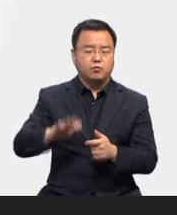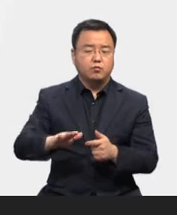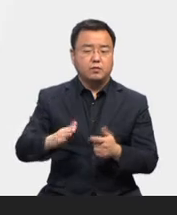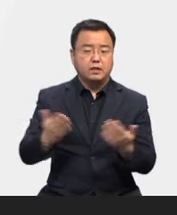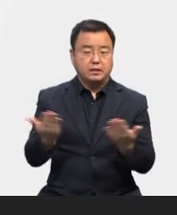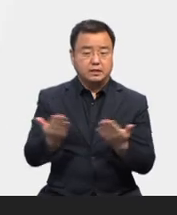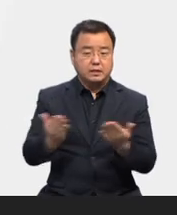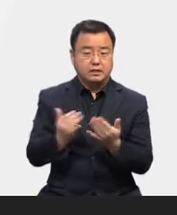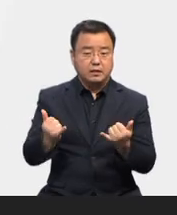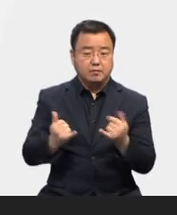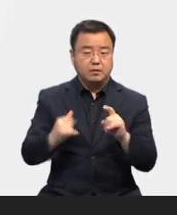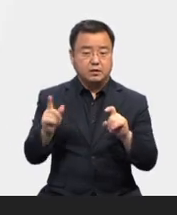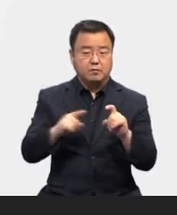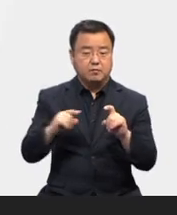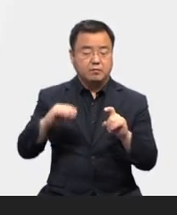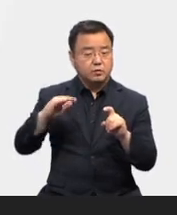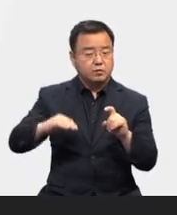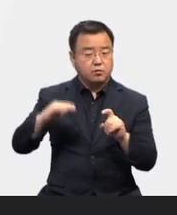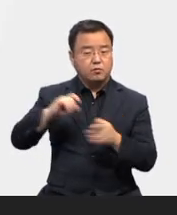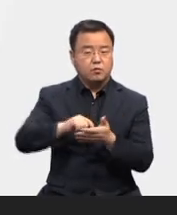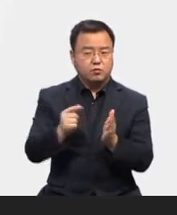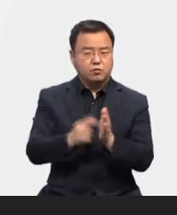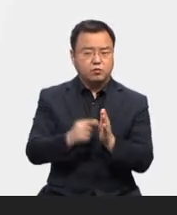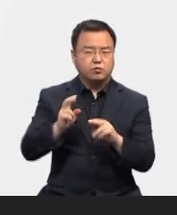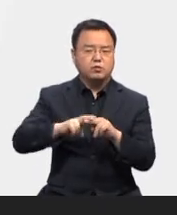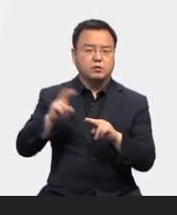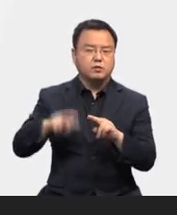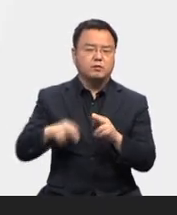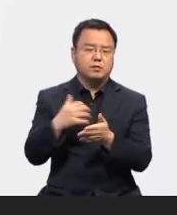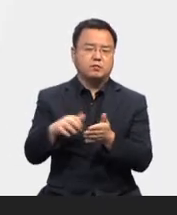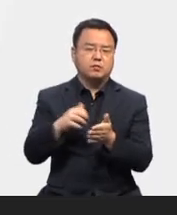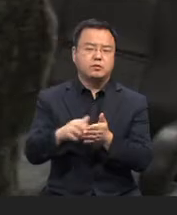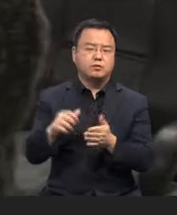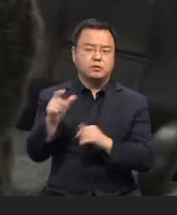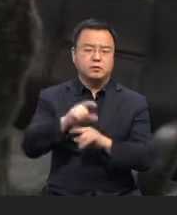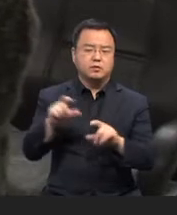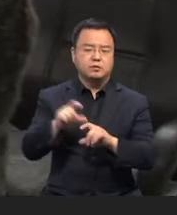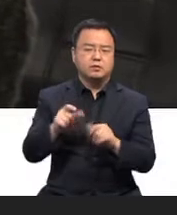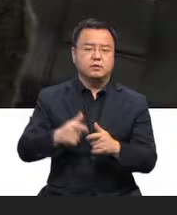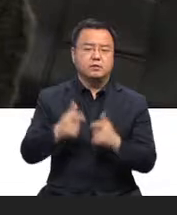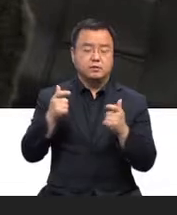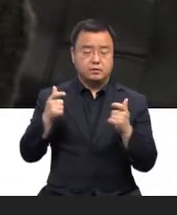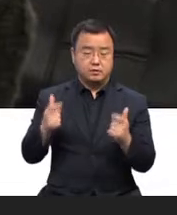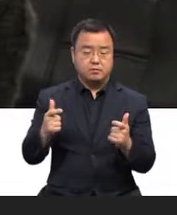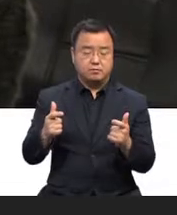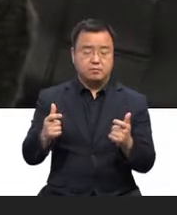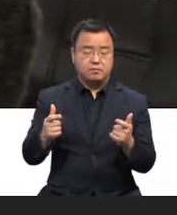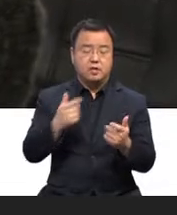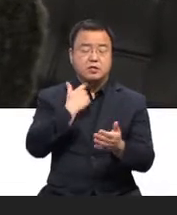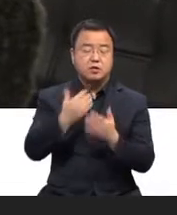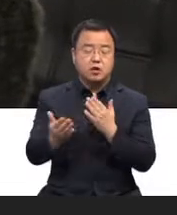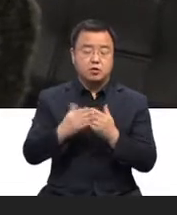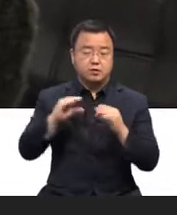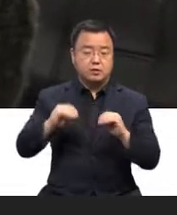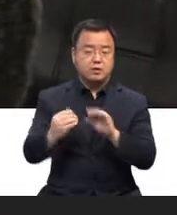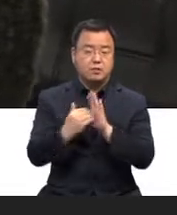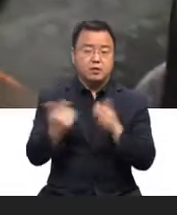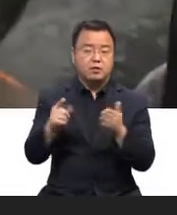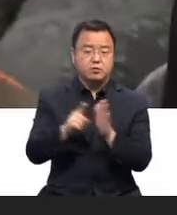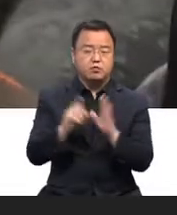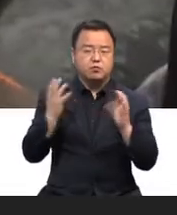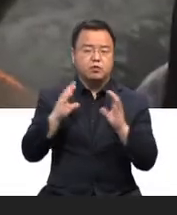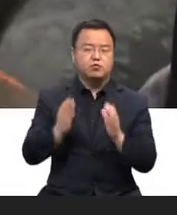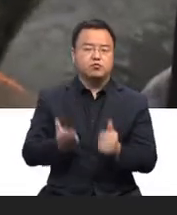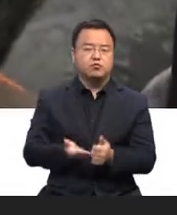10명 미만의 소규모 회사를 그만둔 비율은 들었습니다 경력 단절을 막기 위해 육아휴직 제도가 있지만